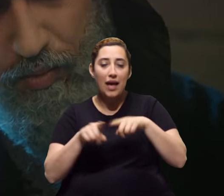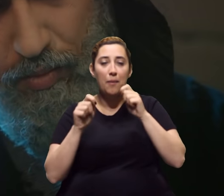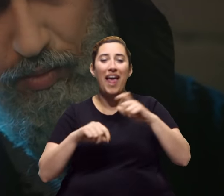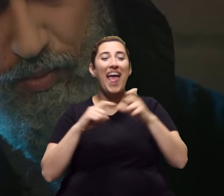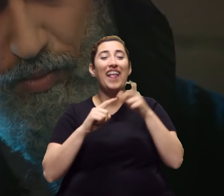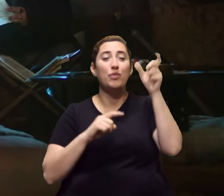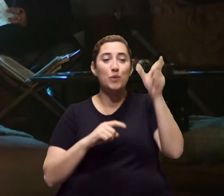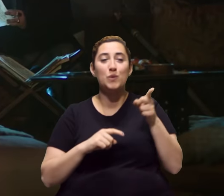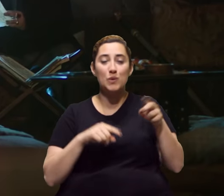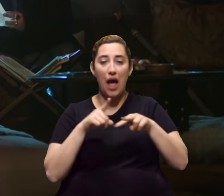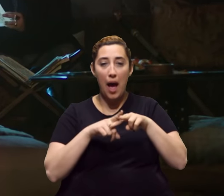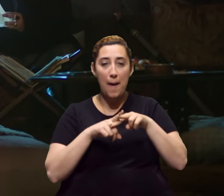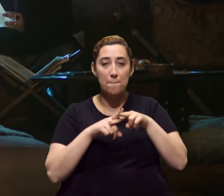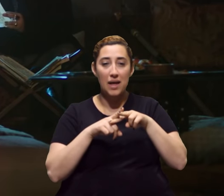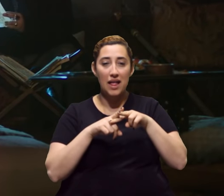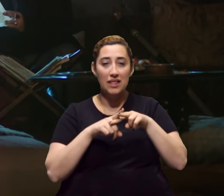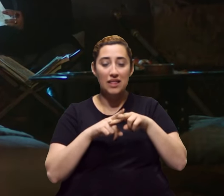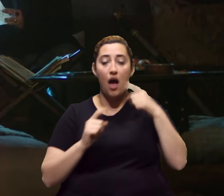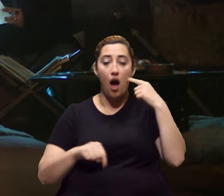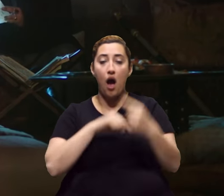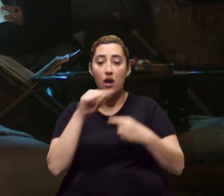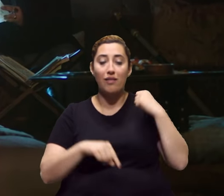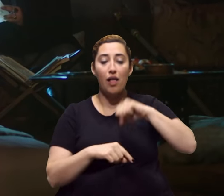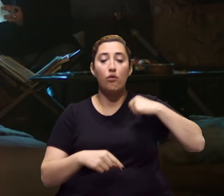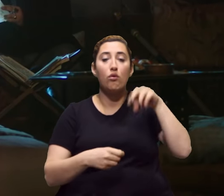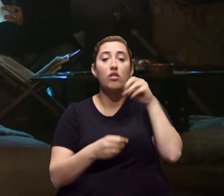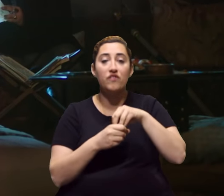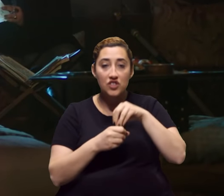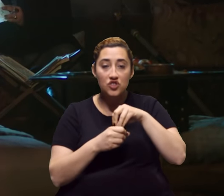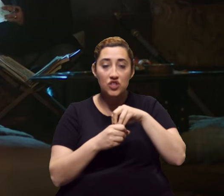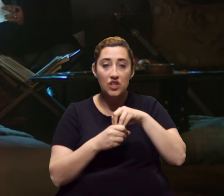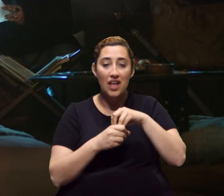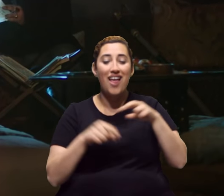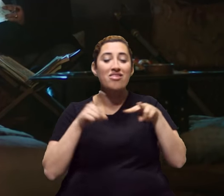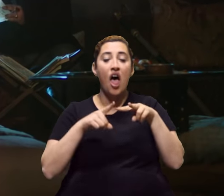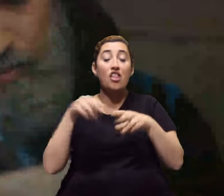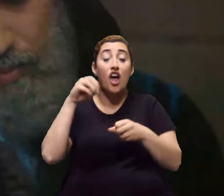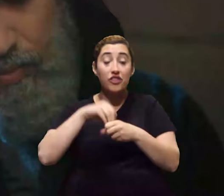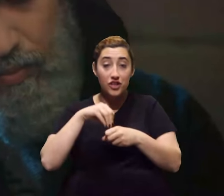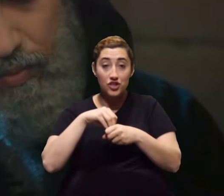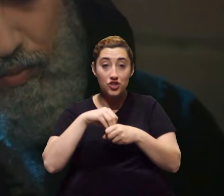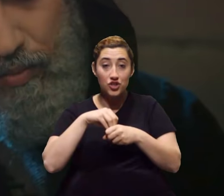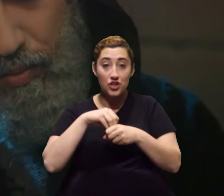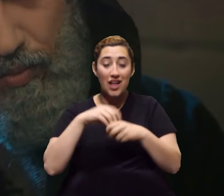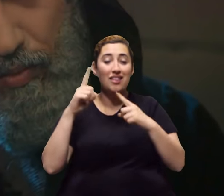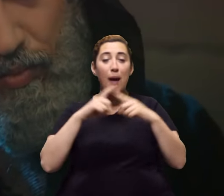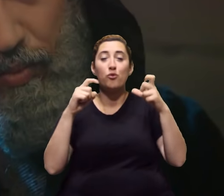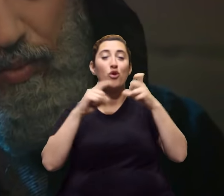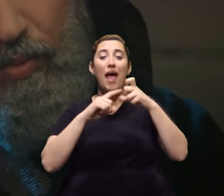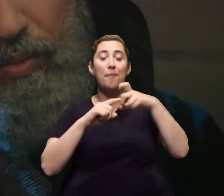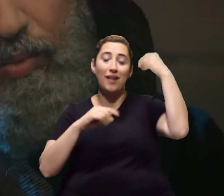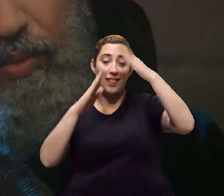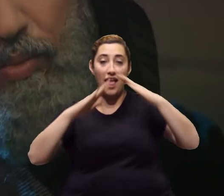Endülüslü Ahmet, Aradini Anadolu, Nallihan, Tapduk